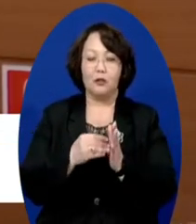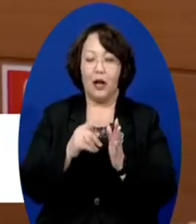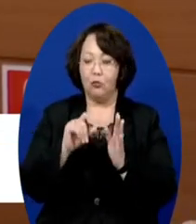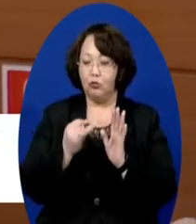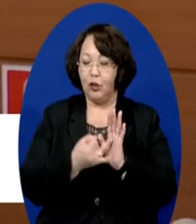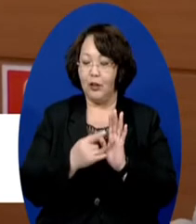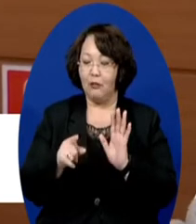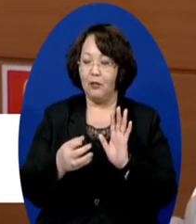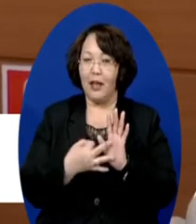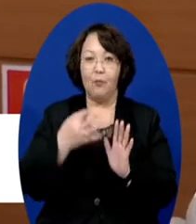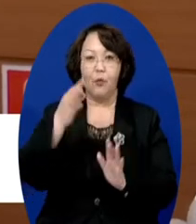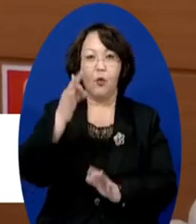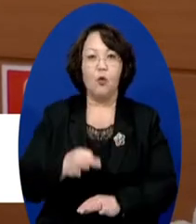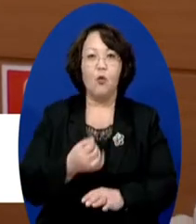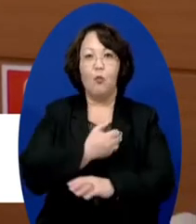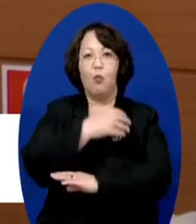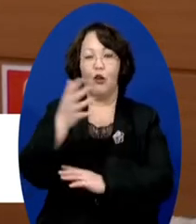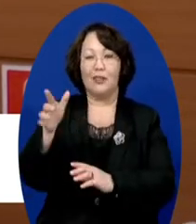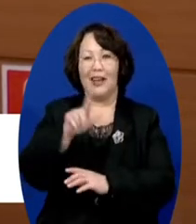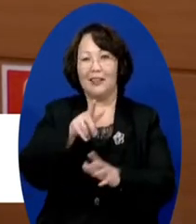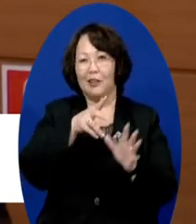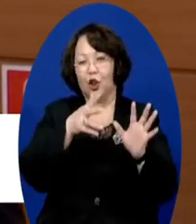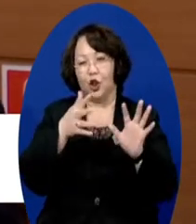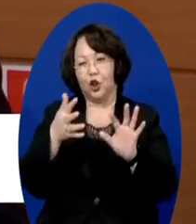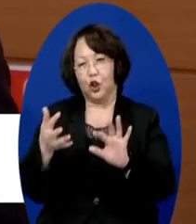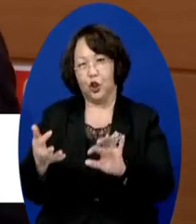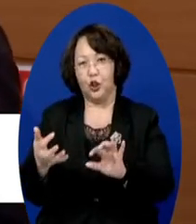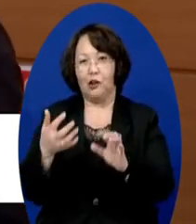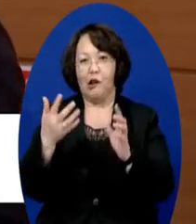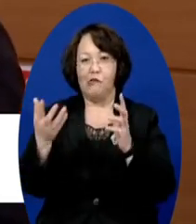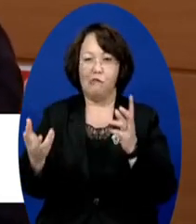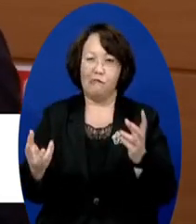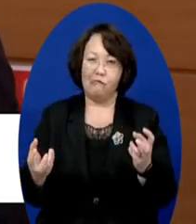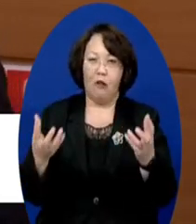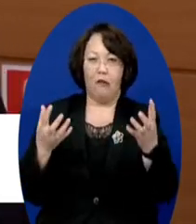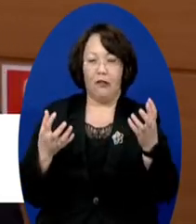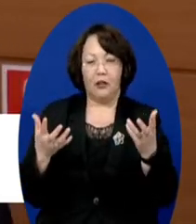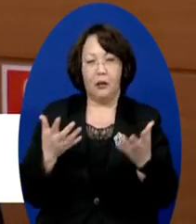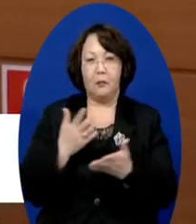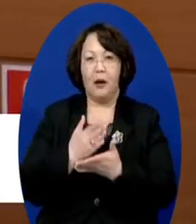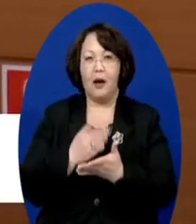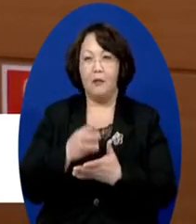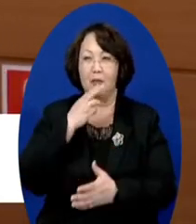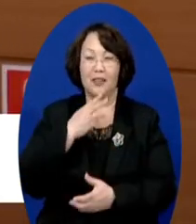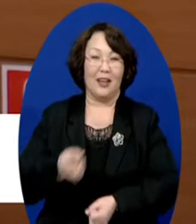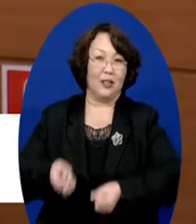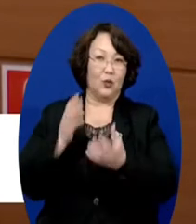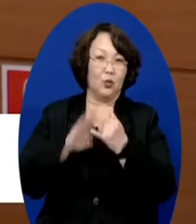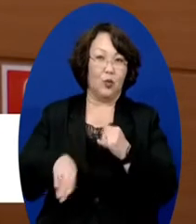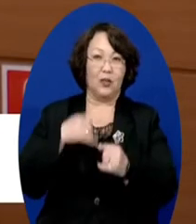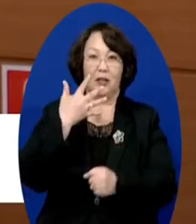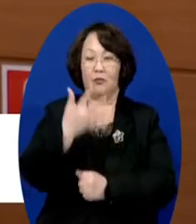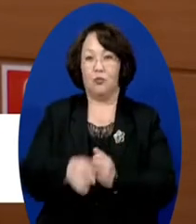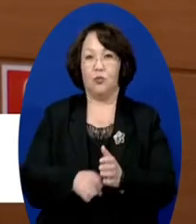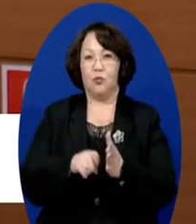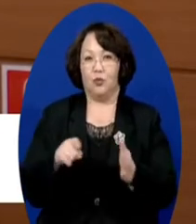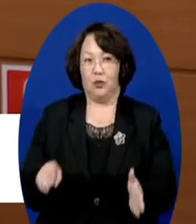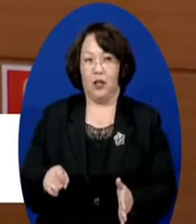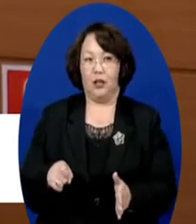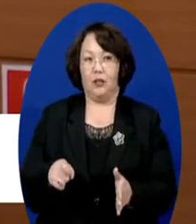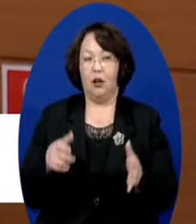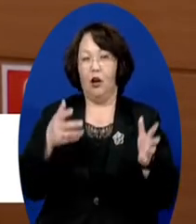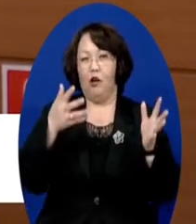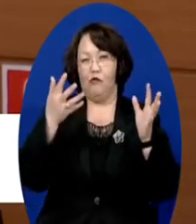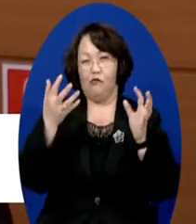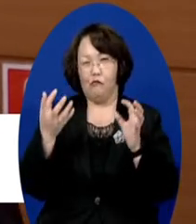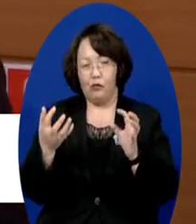17.8% одоо дороотсон байна гэж одоо юм мэдээл харагдсан. За тэгэхээр одоо сүүлийн 5 жилийн хугацаанд одоо сая